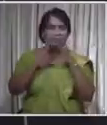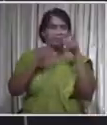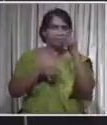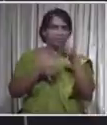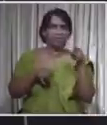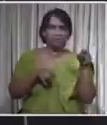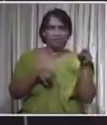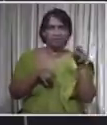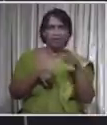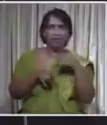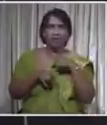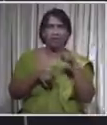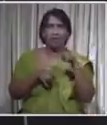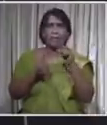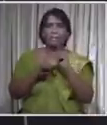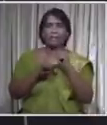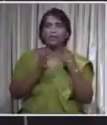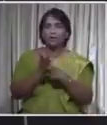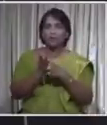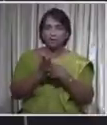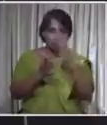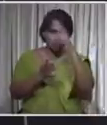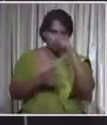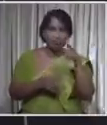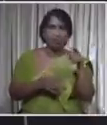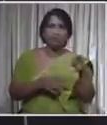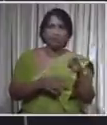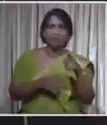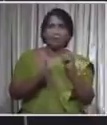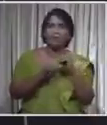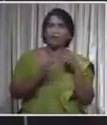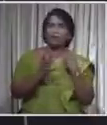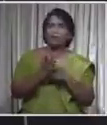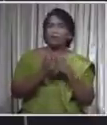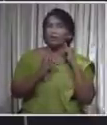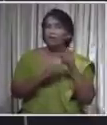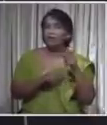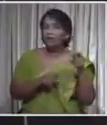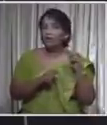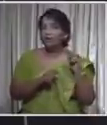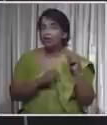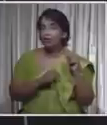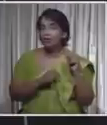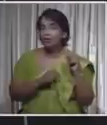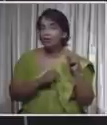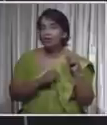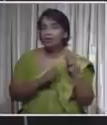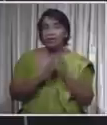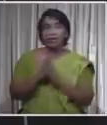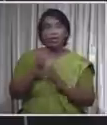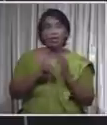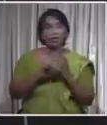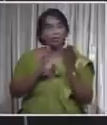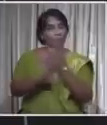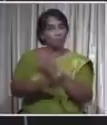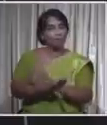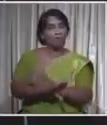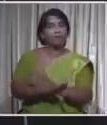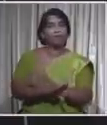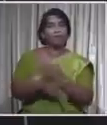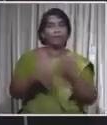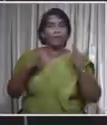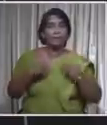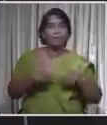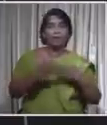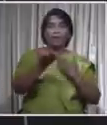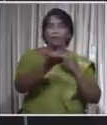මං නාම මෙතන ප්‍රසන්න රණතුංග මහත්තයා මොකද ප්‍රසන්න රණතුංග මහත්තයා කරේ එයා මහායමති කාලේ මහින්ද මහත්තයට උදව්